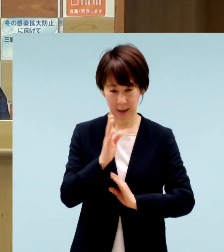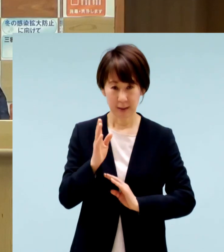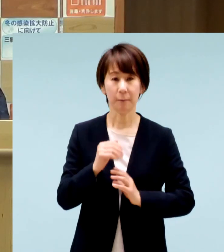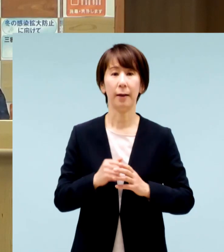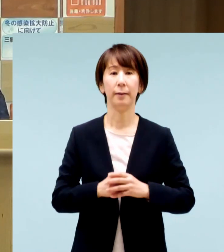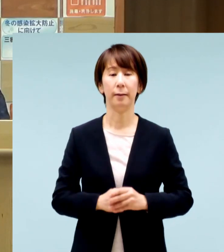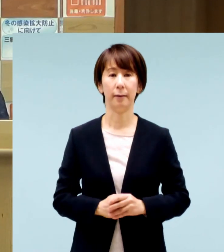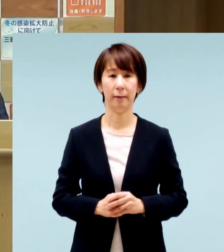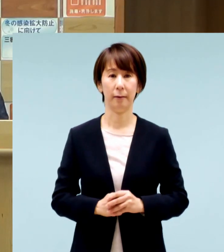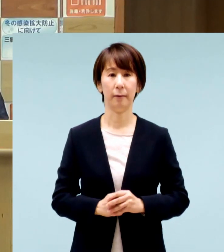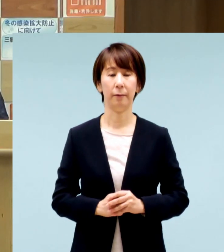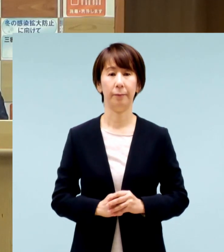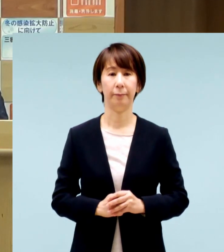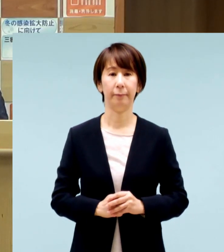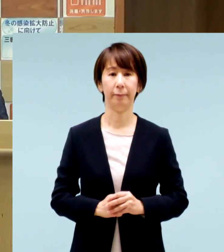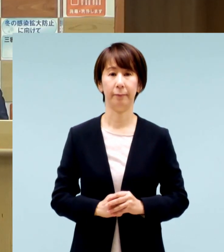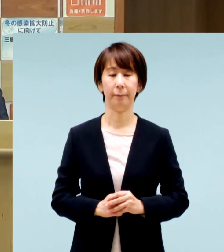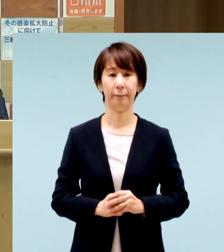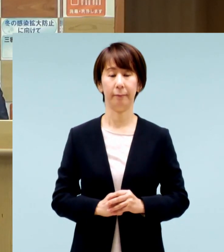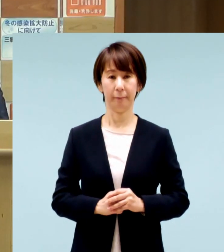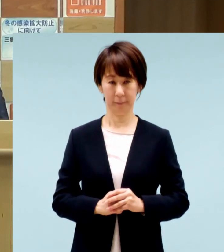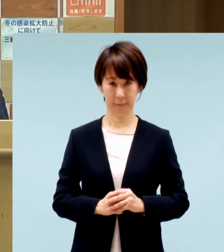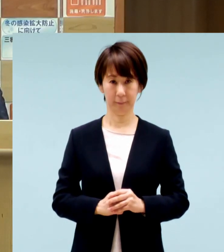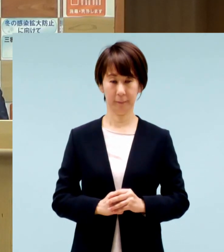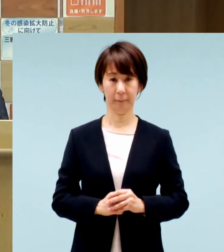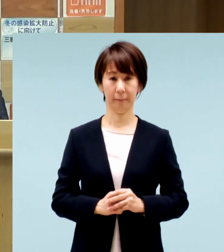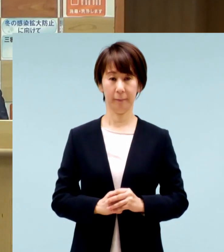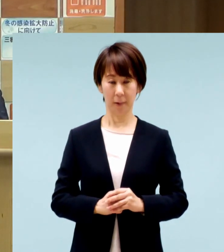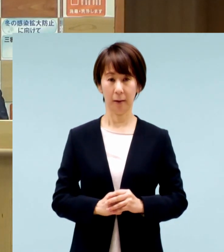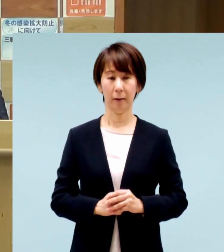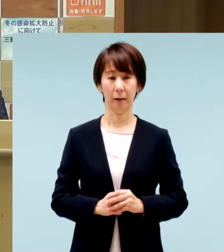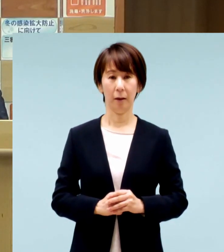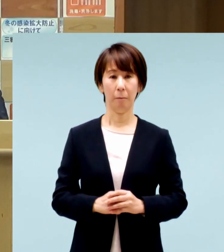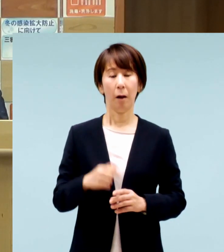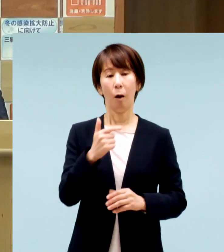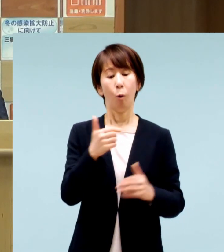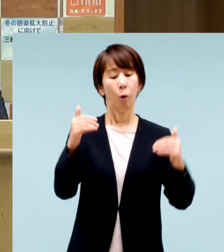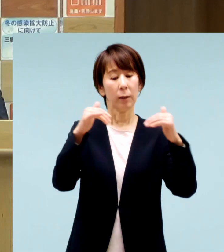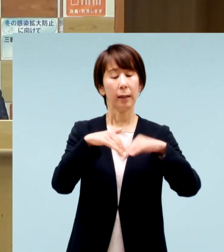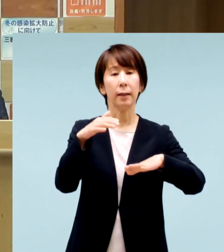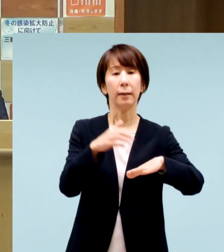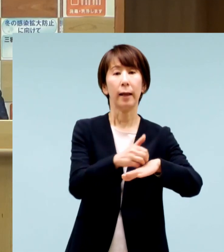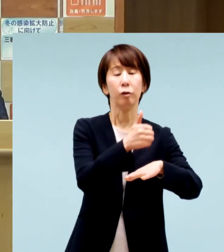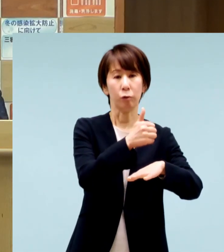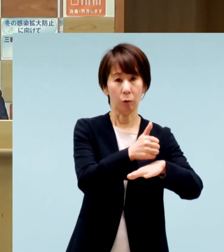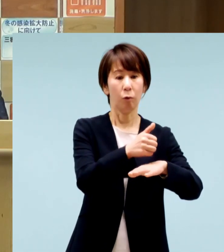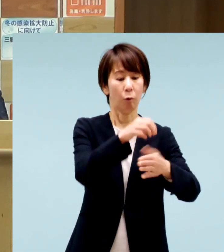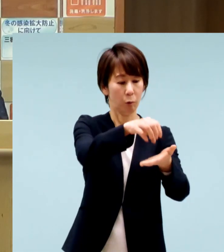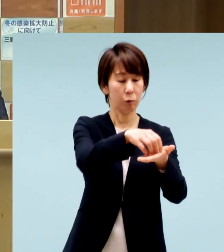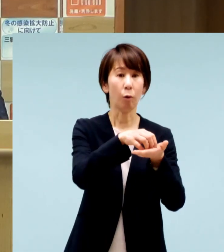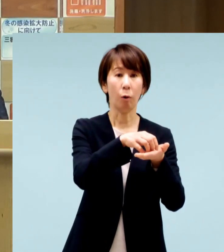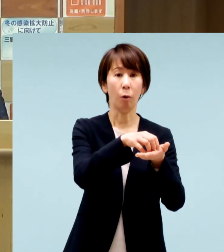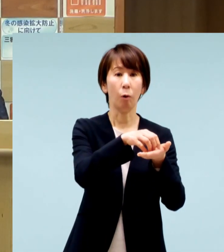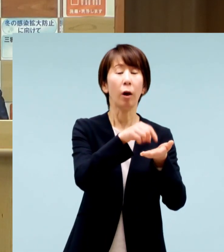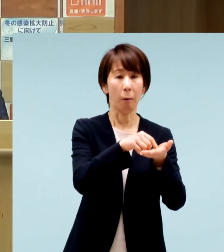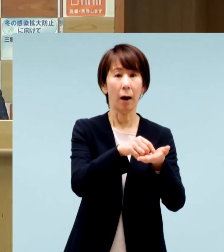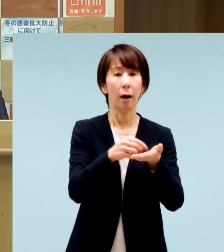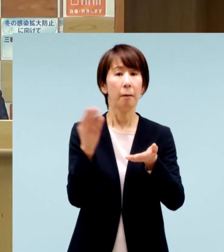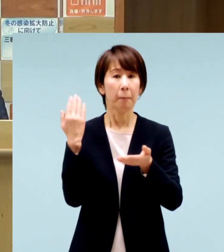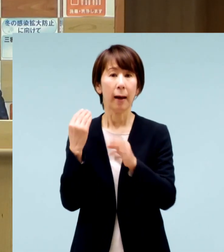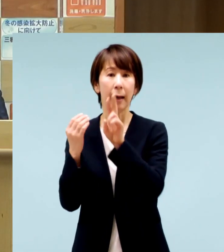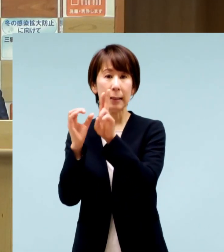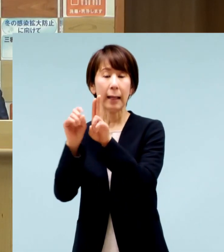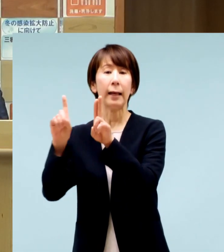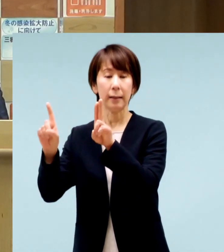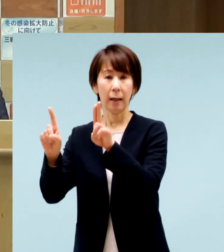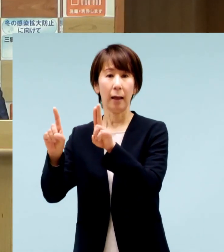はい。大谷選手が2001年のイチロー選手以来ですよね、